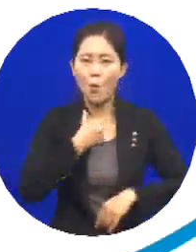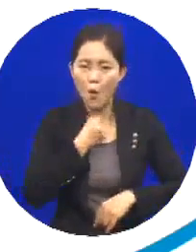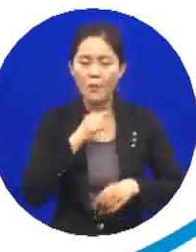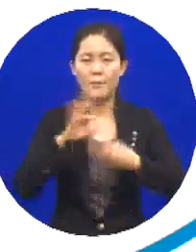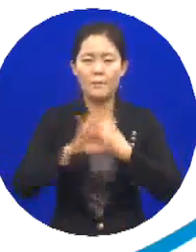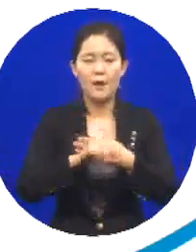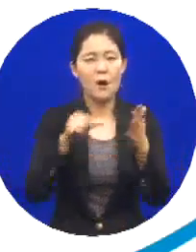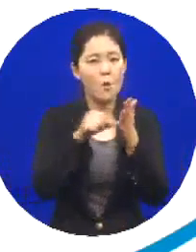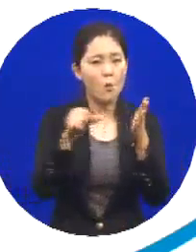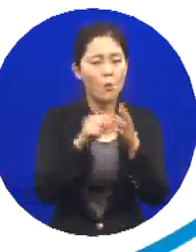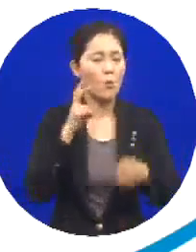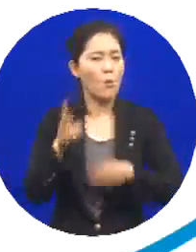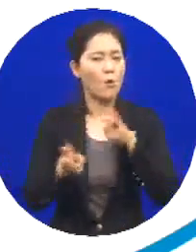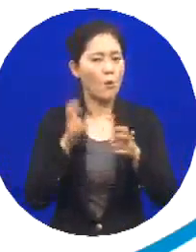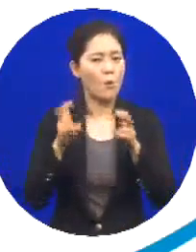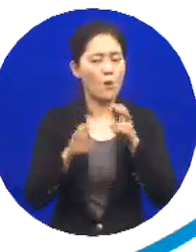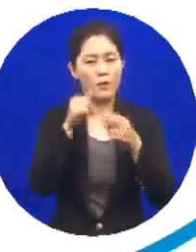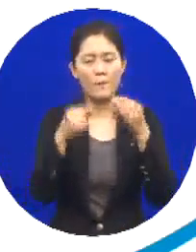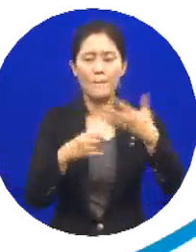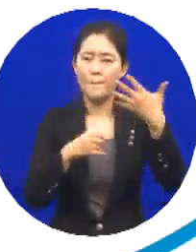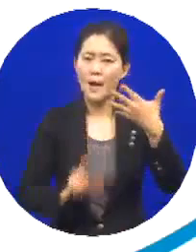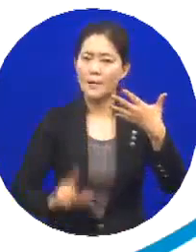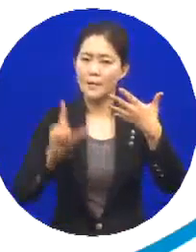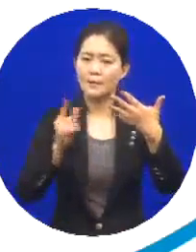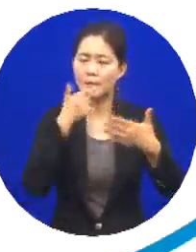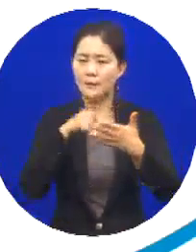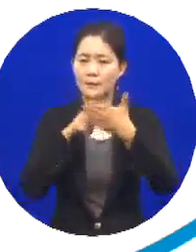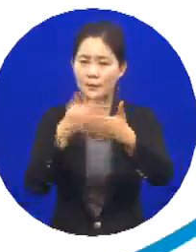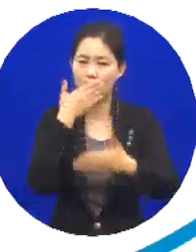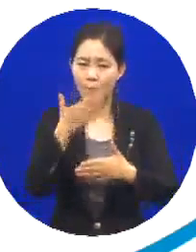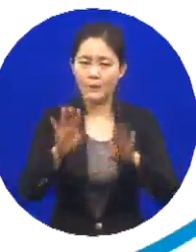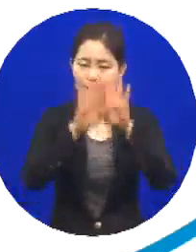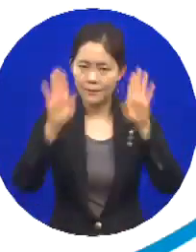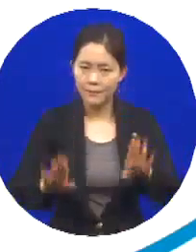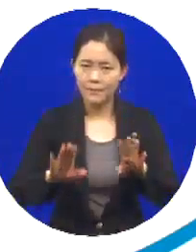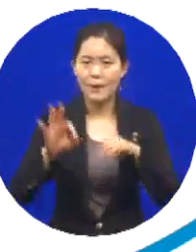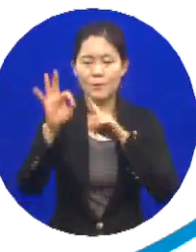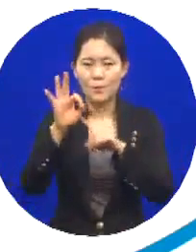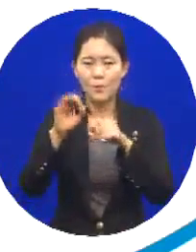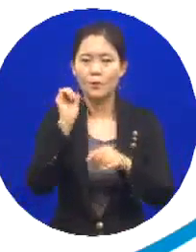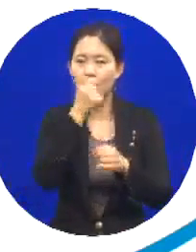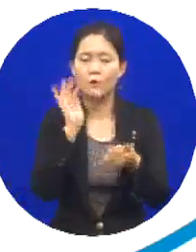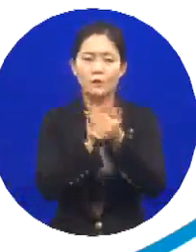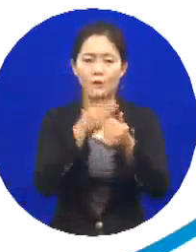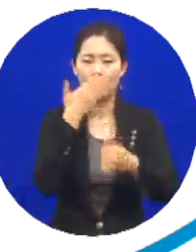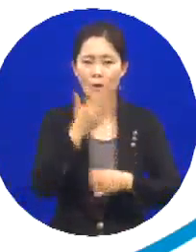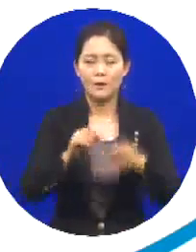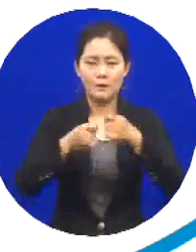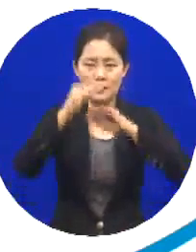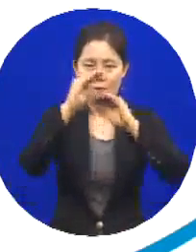희망하는 유아용품 및 식품 관련 업체들은 8일까지 신청하시면 박람회 참가 비용과 통역을